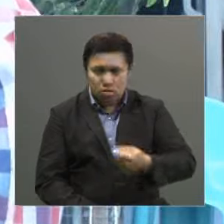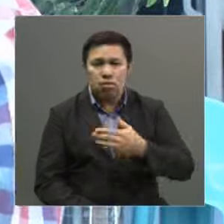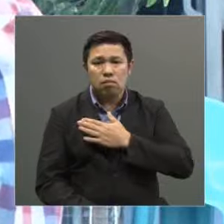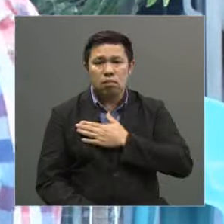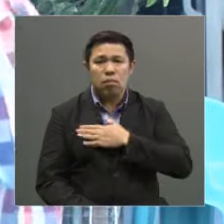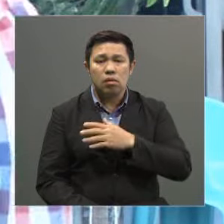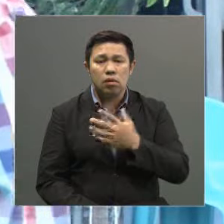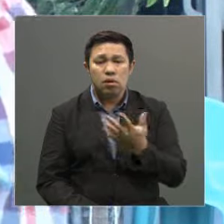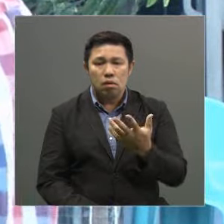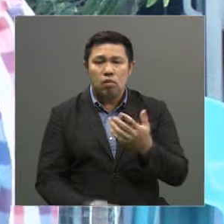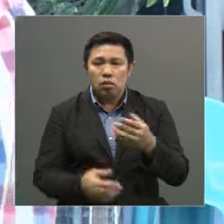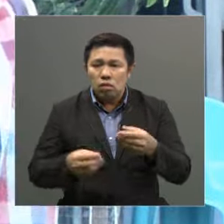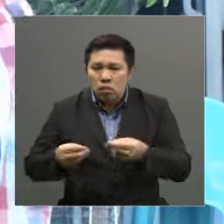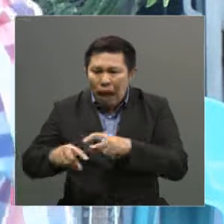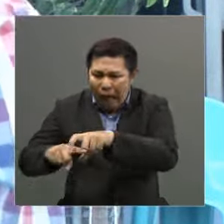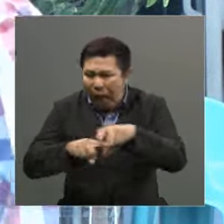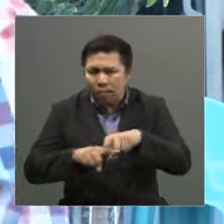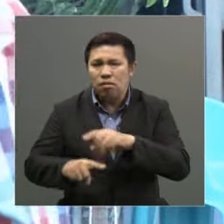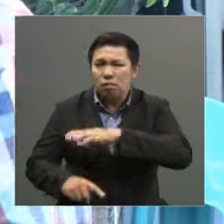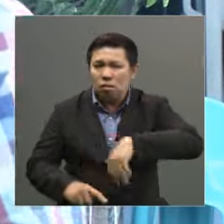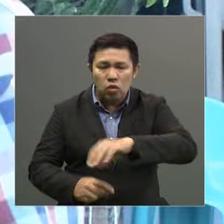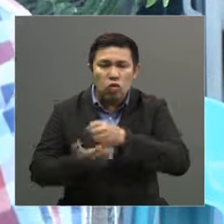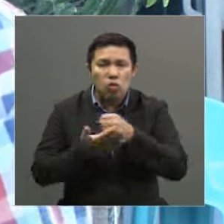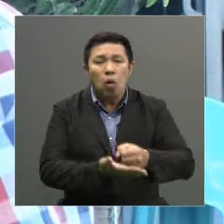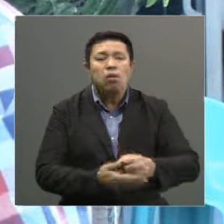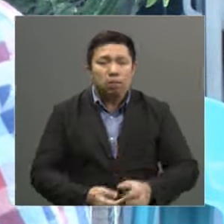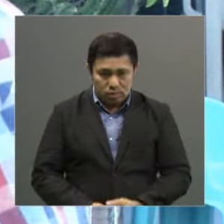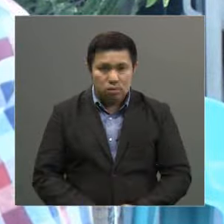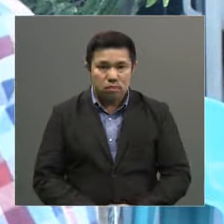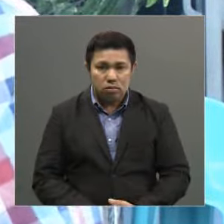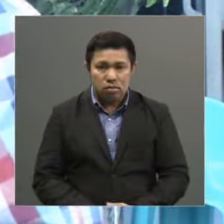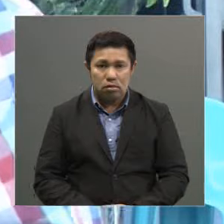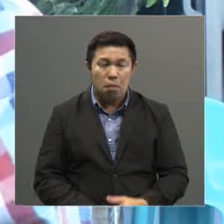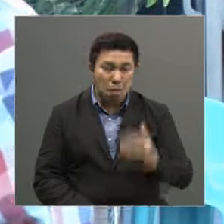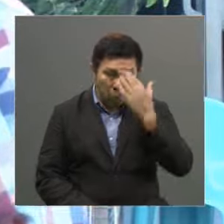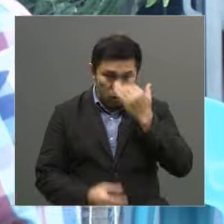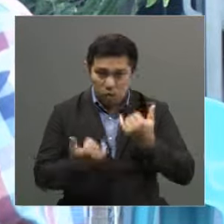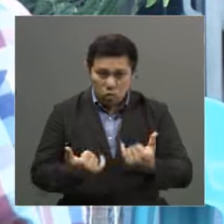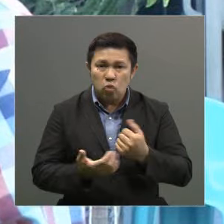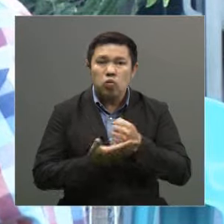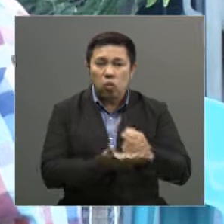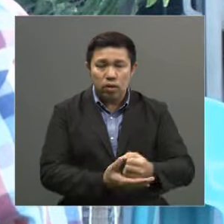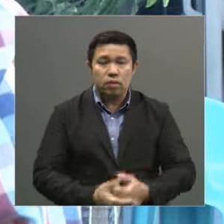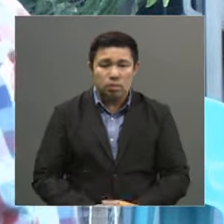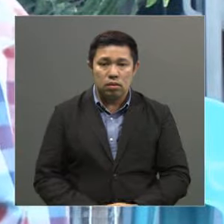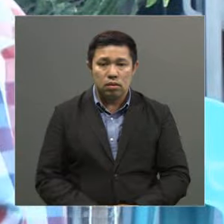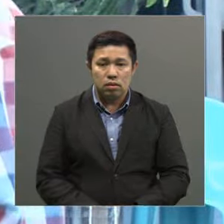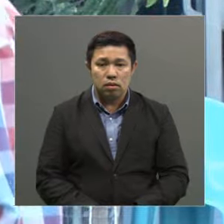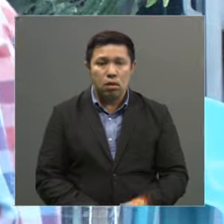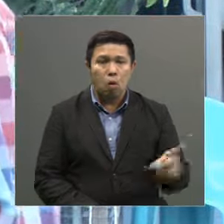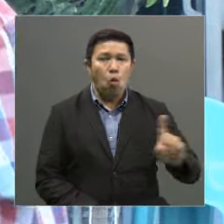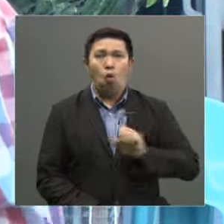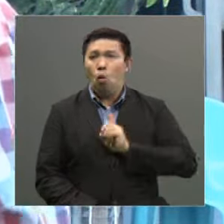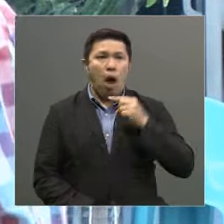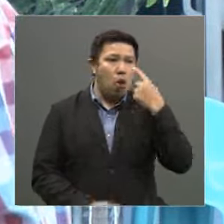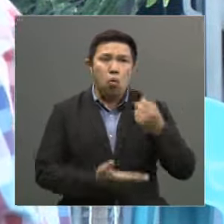คือช่วยกันในทุกมิติอะไรไหนที่ช่วยได้นะเพราะว่ายามนี้แล้วเนาะก็ไม่มีใครอ่ะเราก็